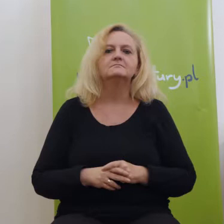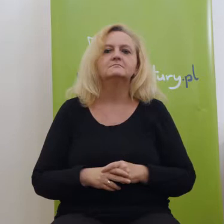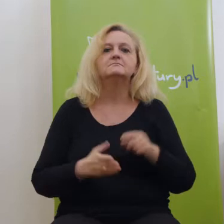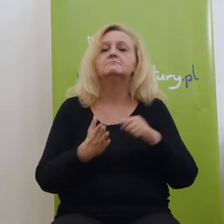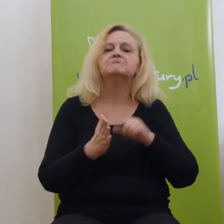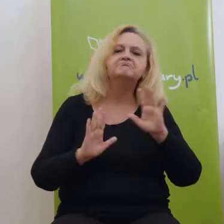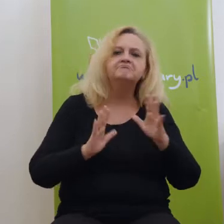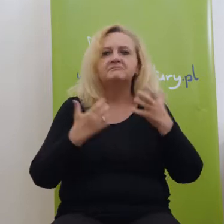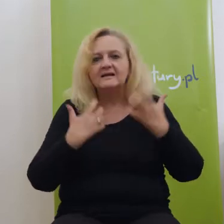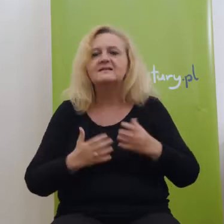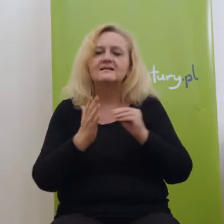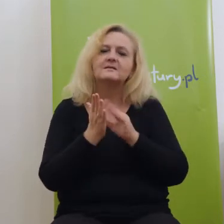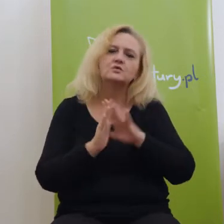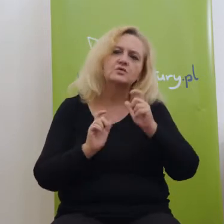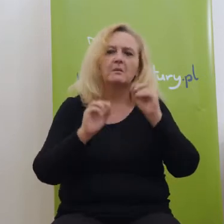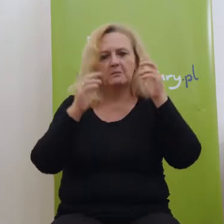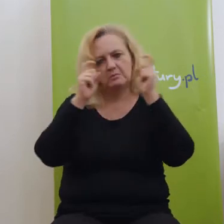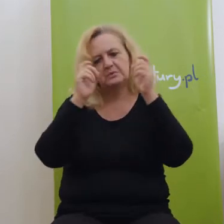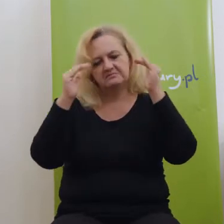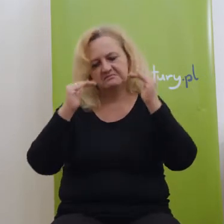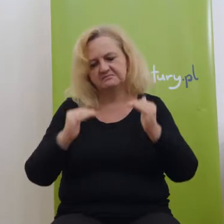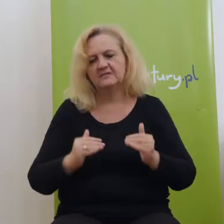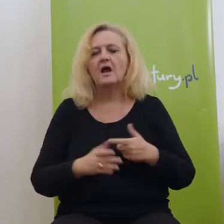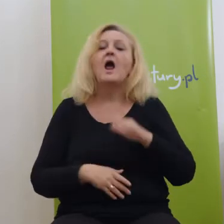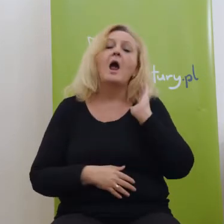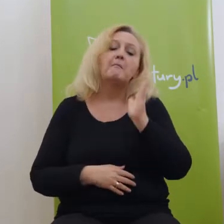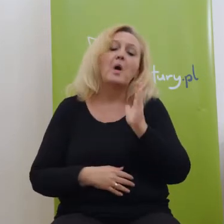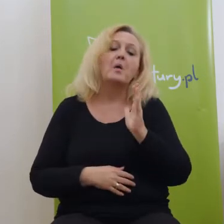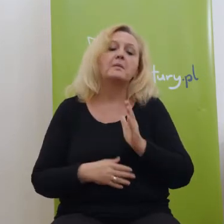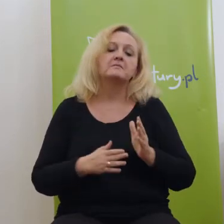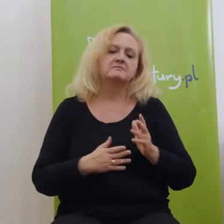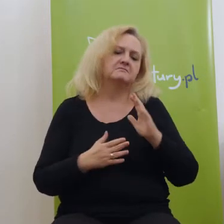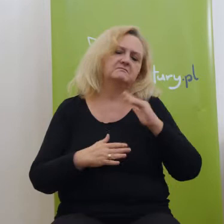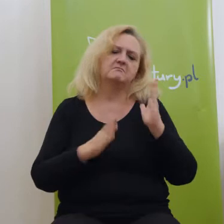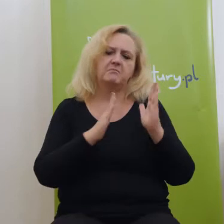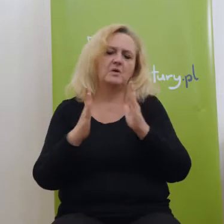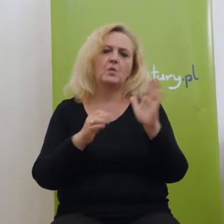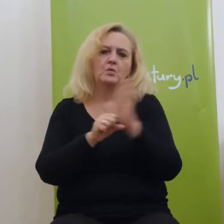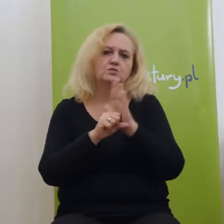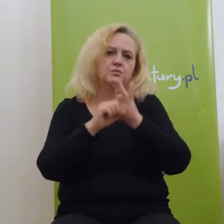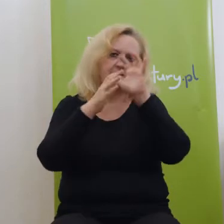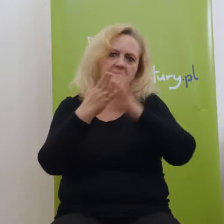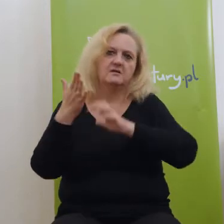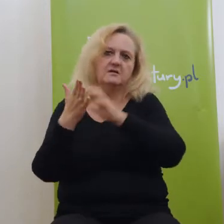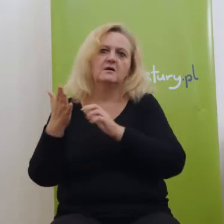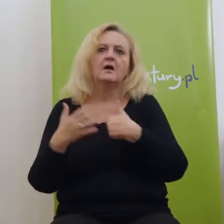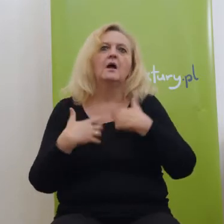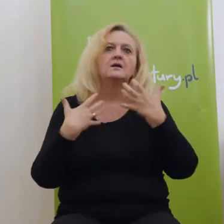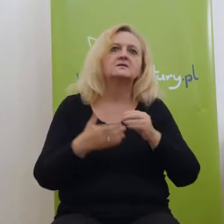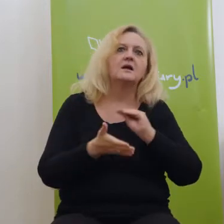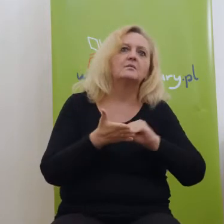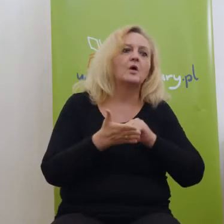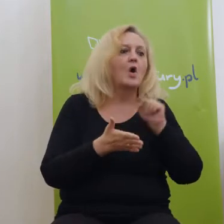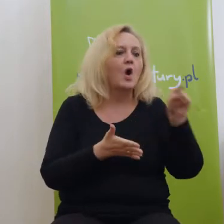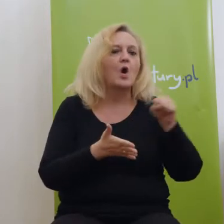Co mniej więcej chciałabym zapisać, a potem też w dowolnej kolejności to wypełniam, patrzę tą kartkę i myślę, aha, chciałabym dzisiaj napisać tą